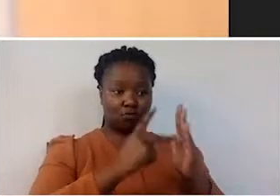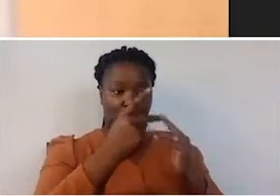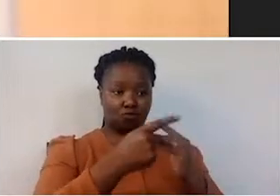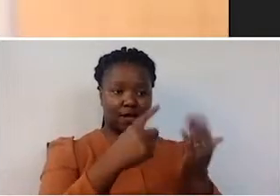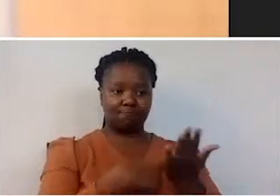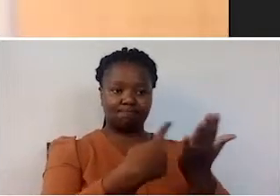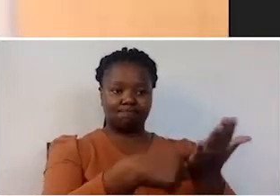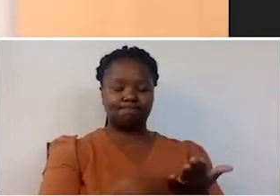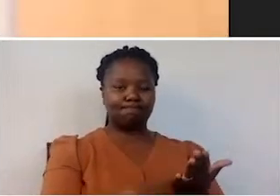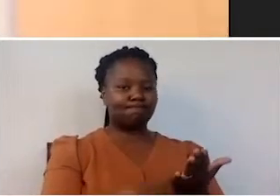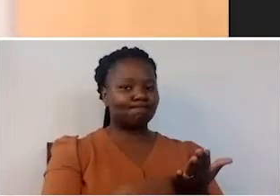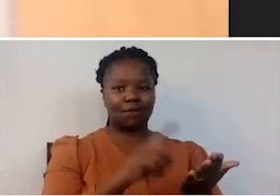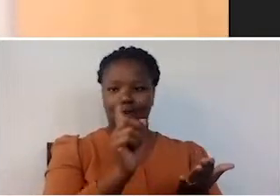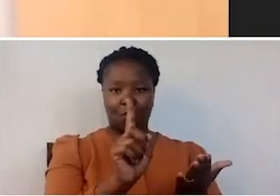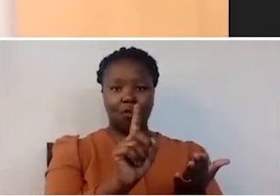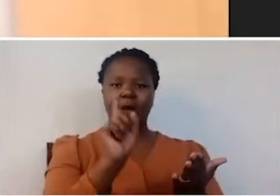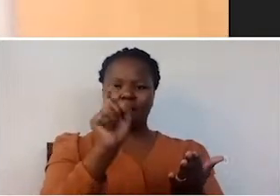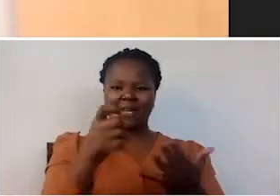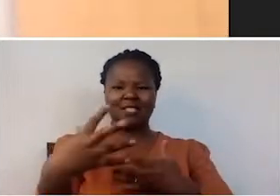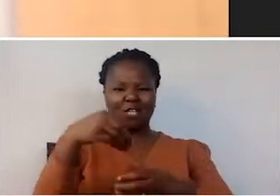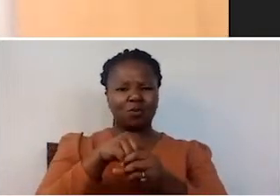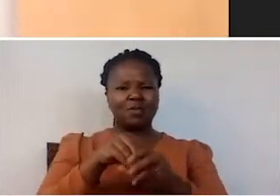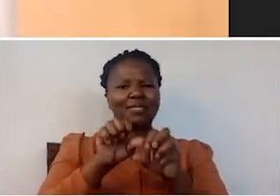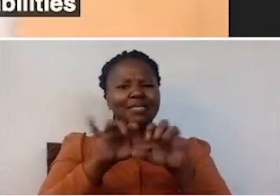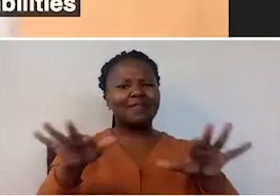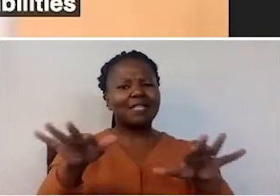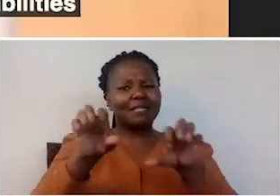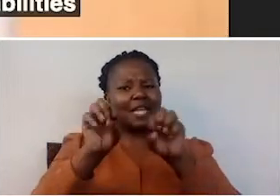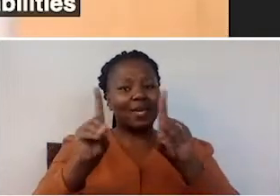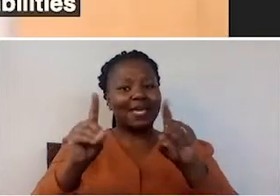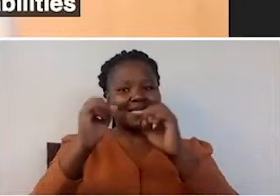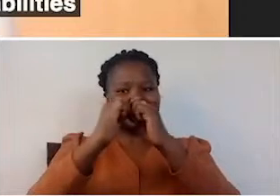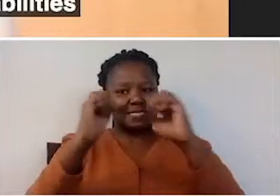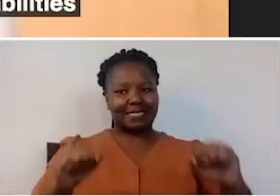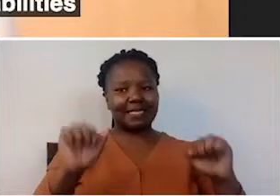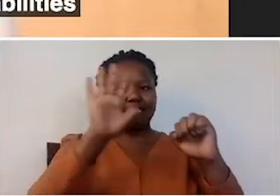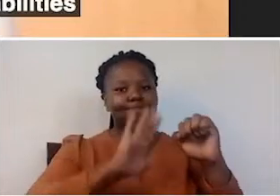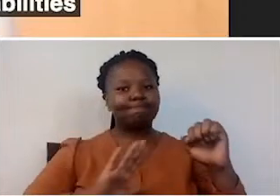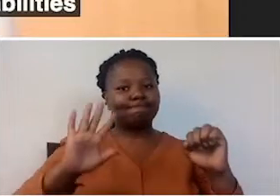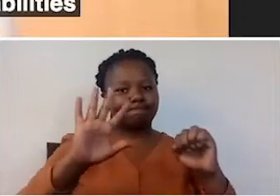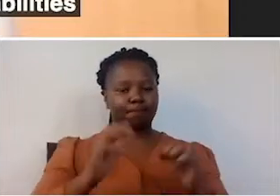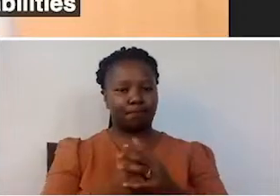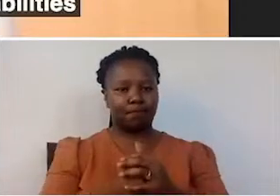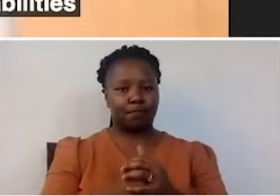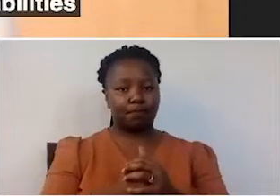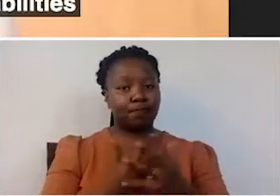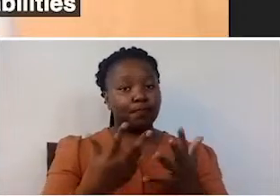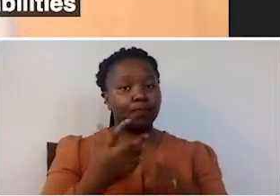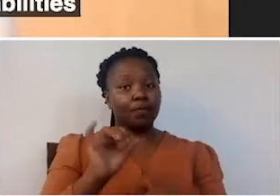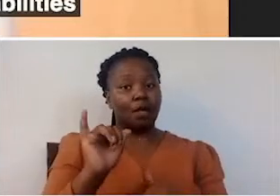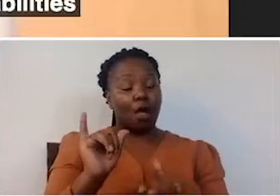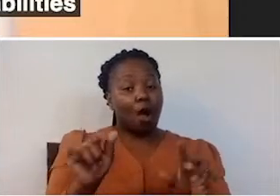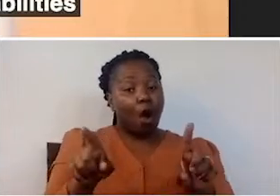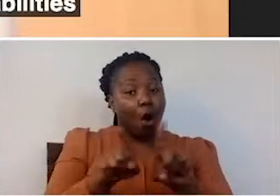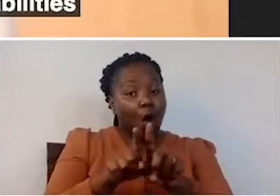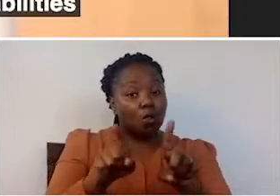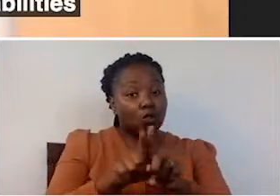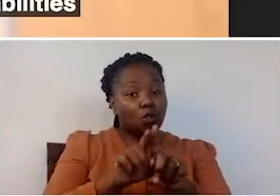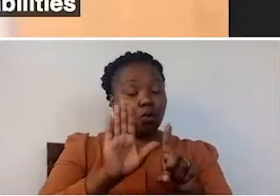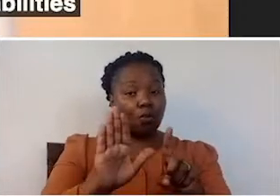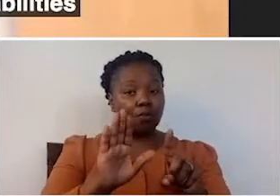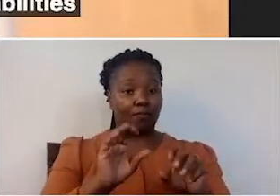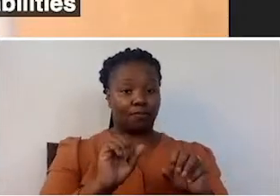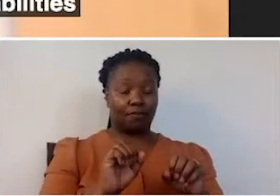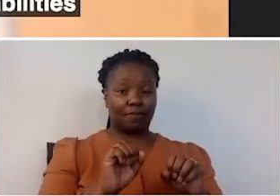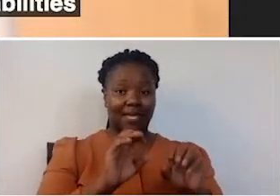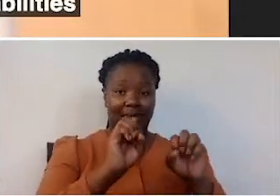système éducatif, mais aussi l'inclusion d'enseignants et de personnels d'appui ayant des handicaps, pouvant